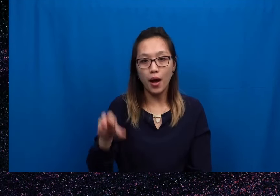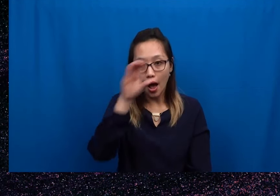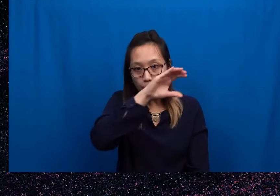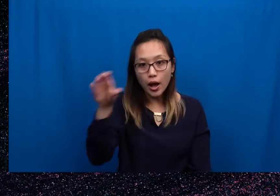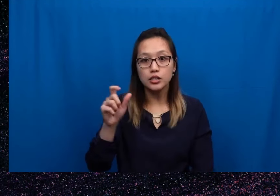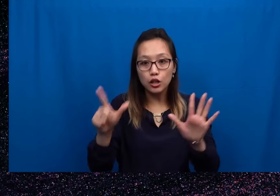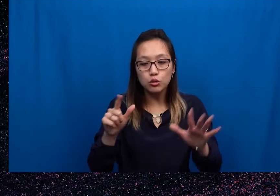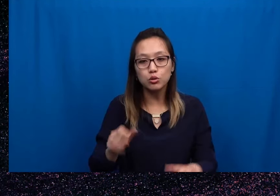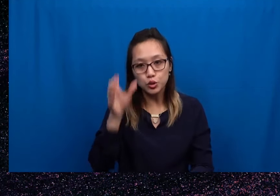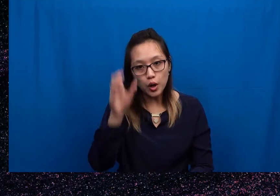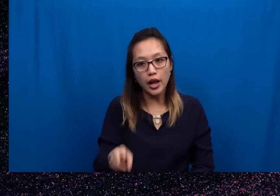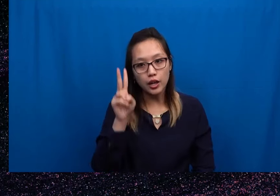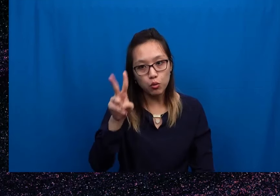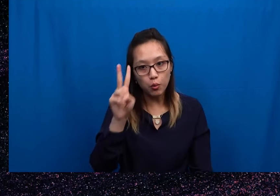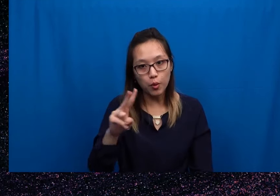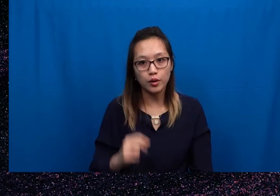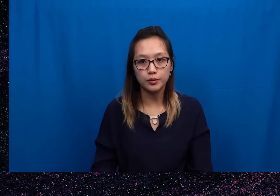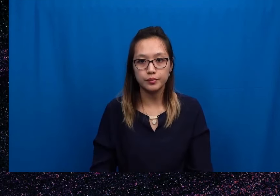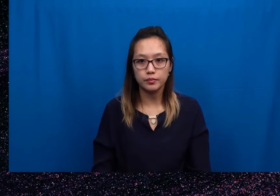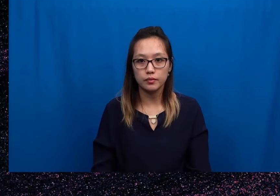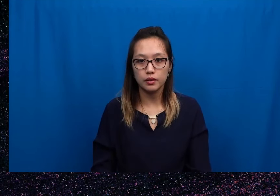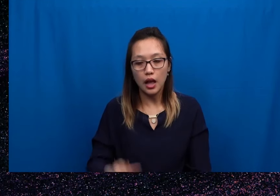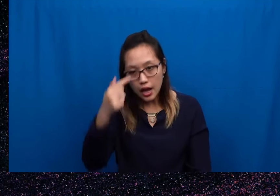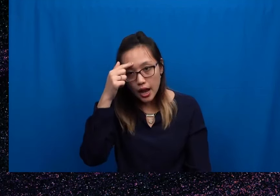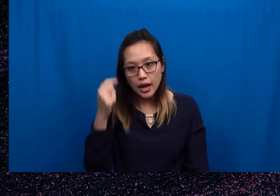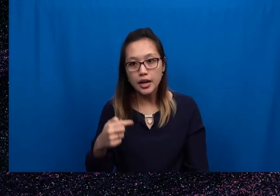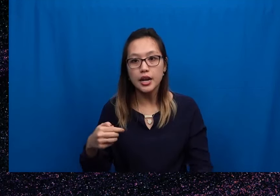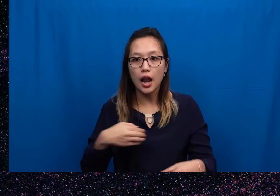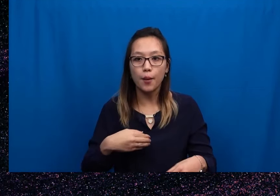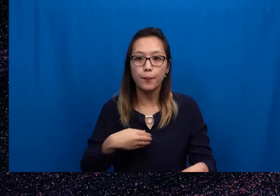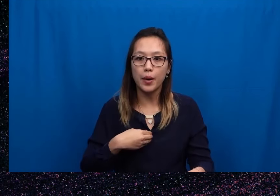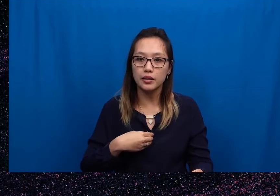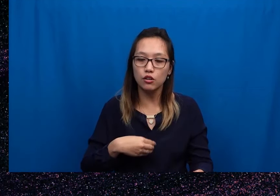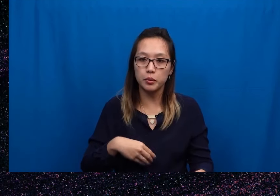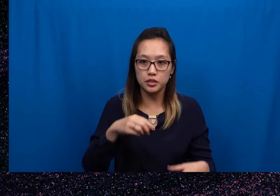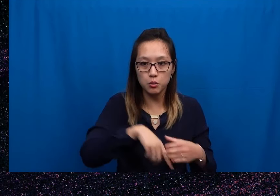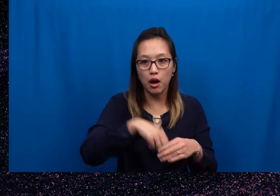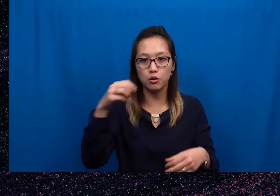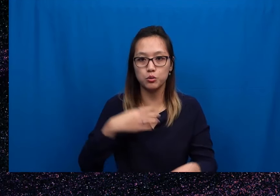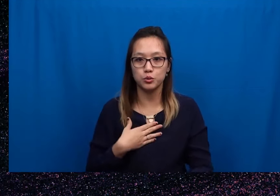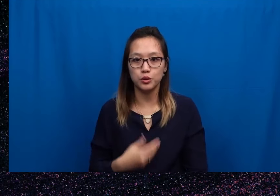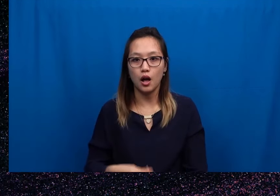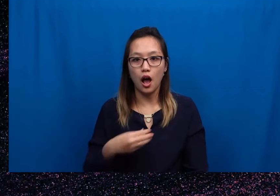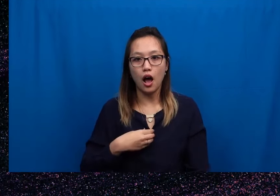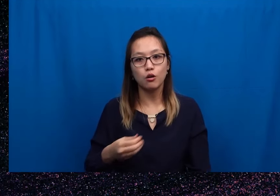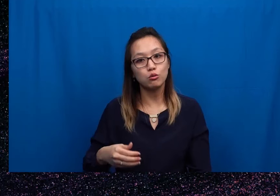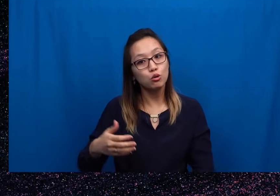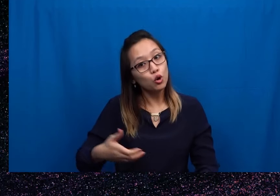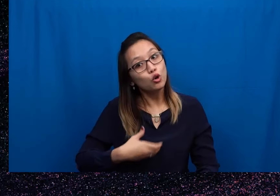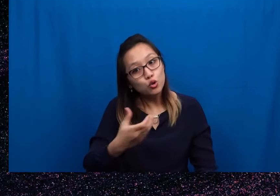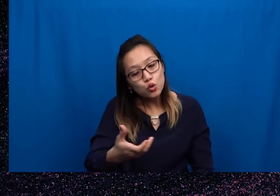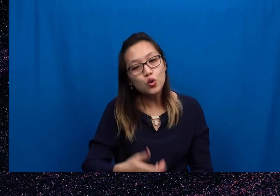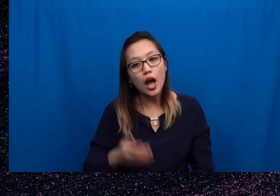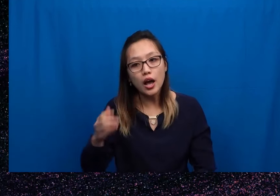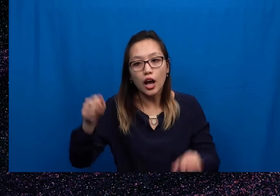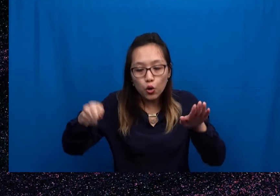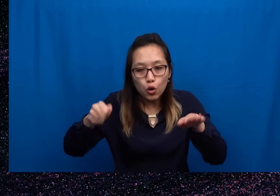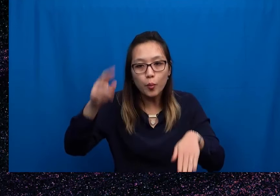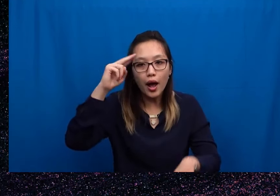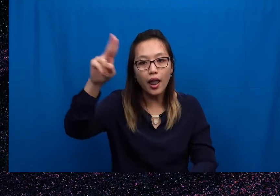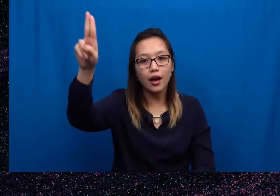di dalam batinku aku suka akan hukum Allah. Aku cinta akan Tuhan. Aku cinta akan